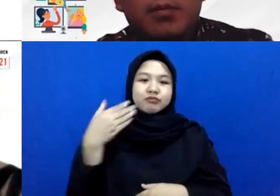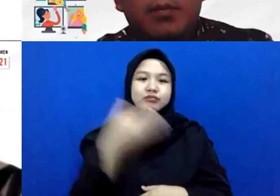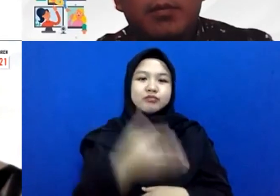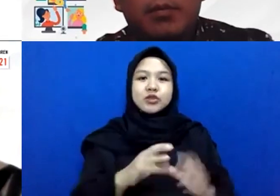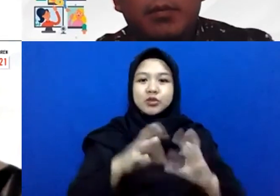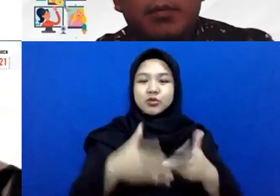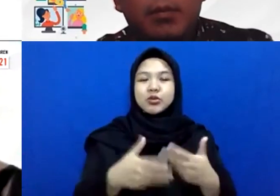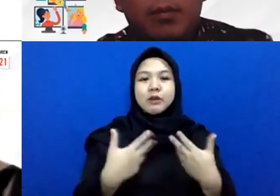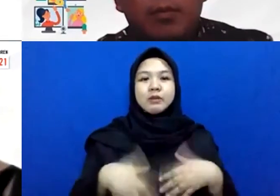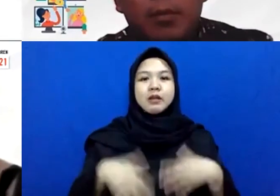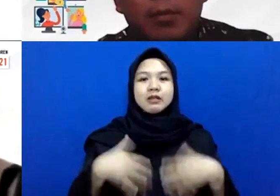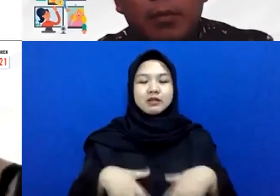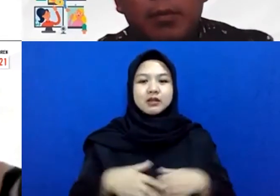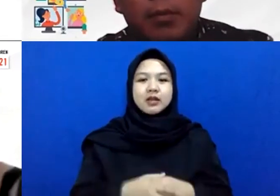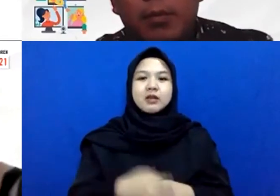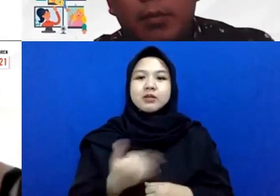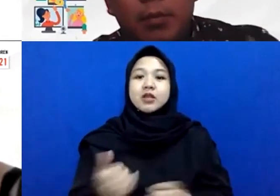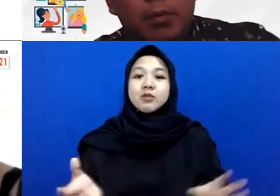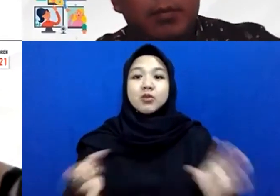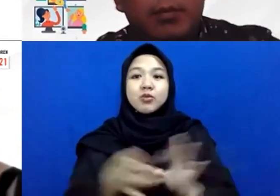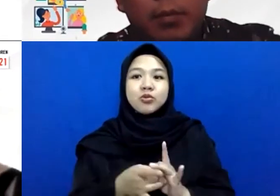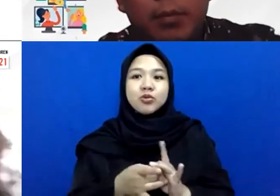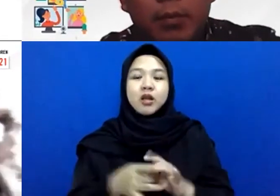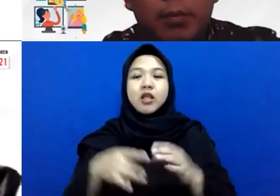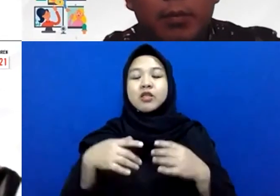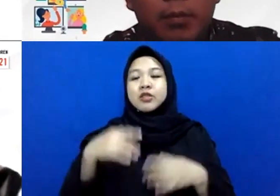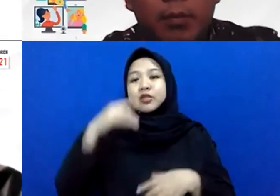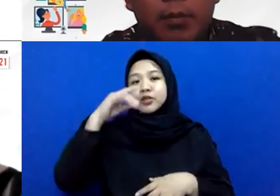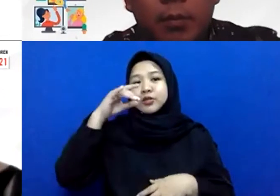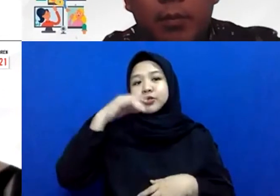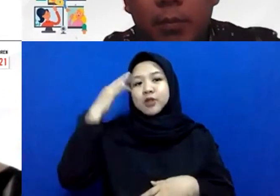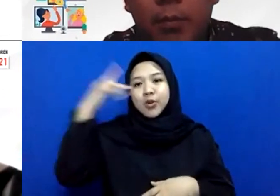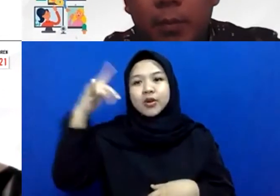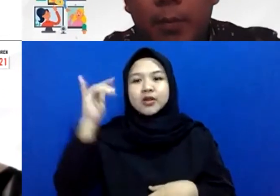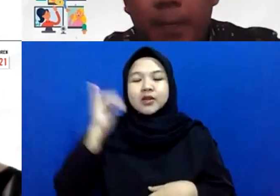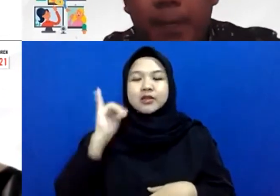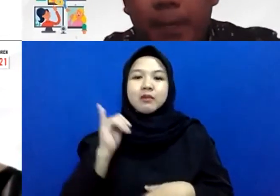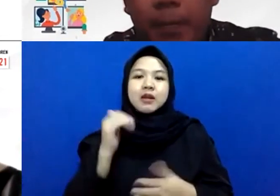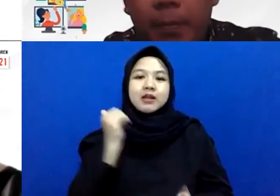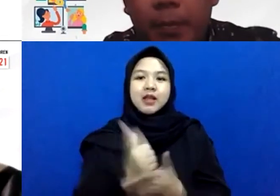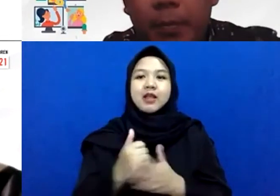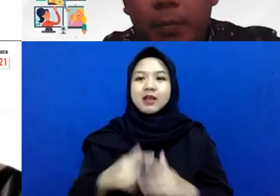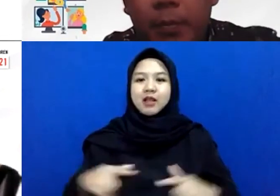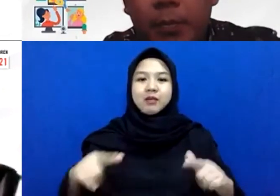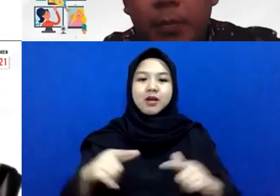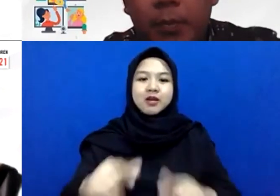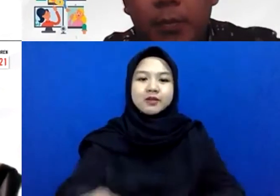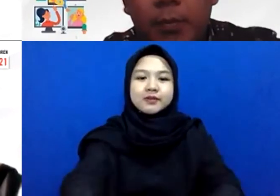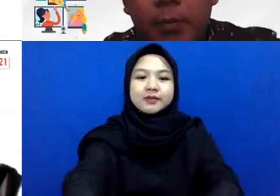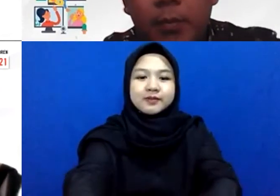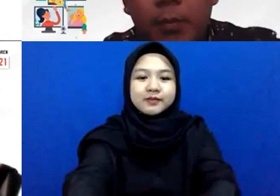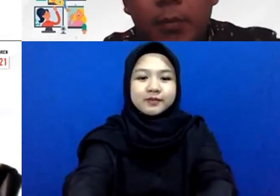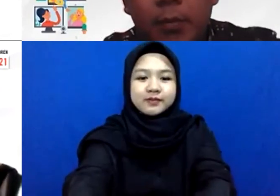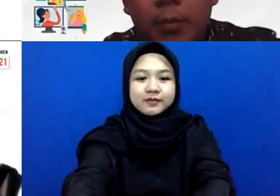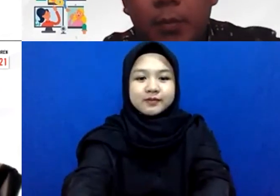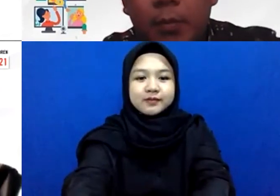praktis sebenarnya dan mengkaitkan antara teori dengan kenyataan di lapangan itu seperti apa. Oke, terima kasih. Nah,